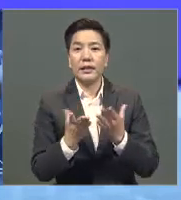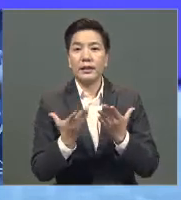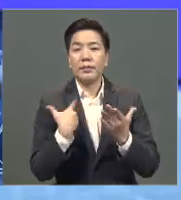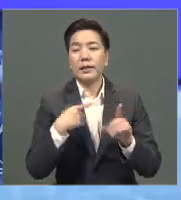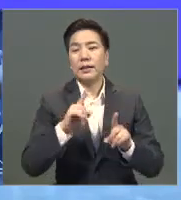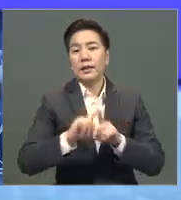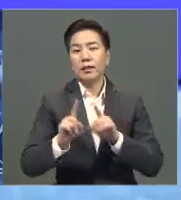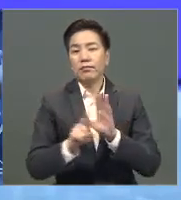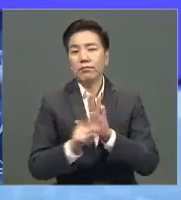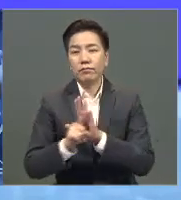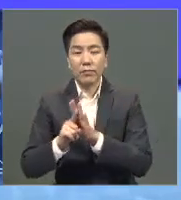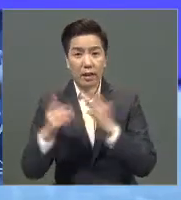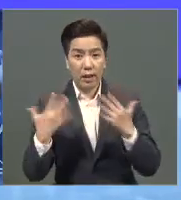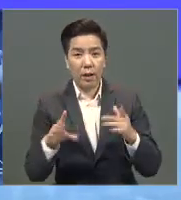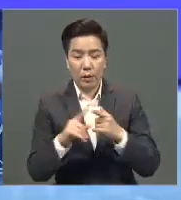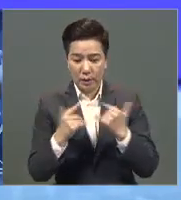ในหลายครั้งแล้วนะฮะก็